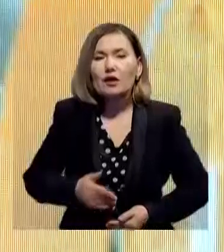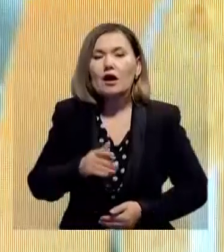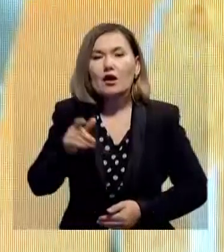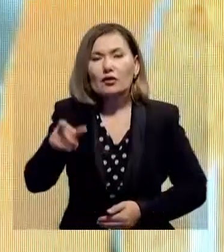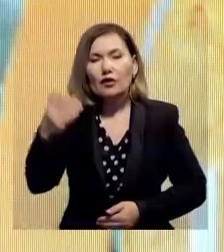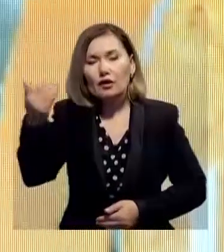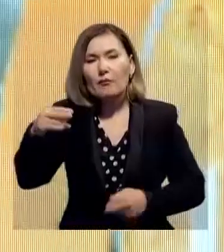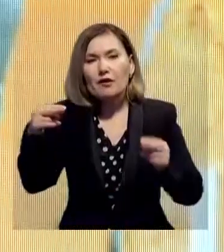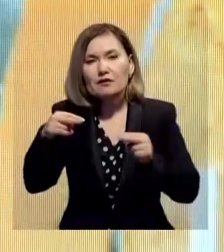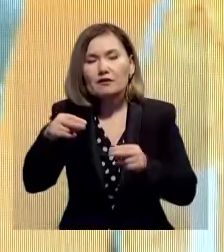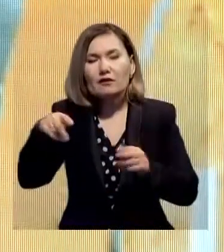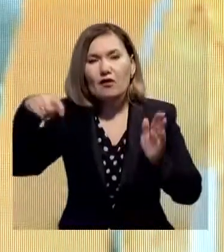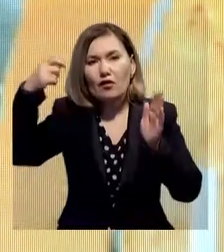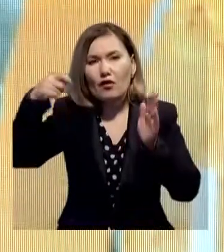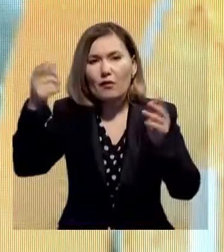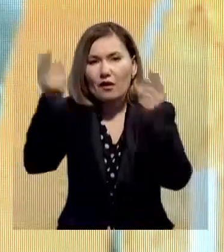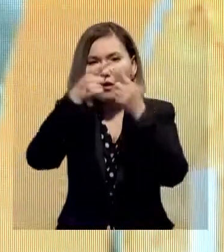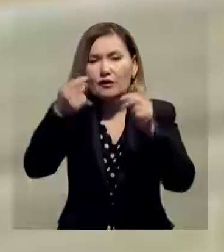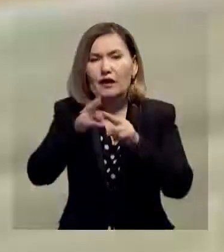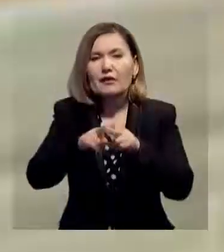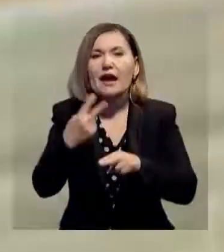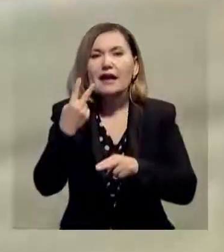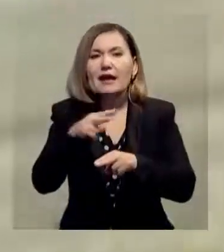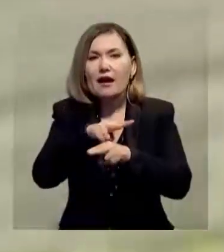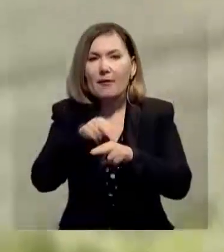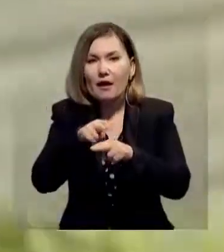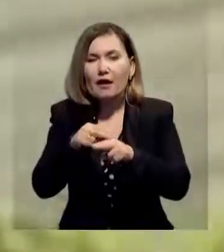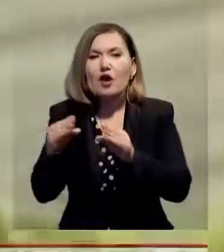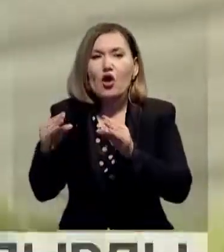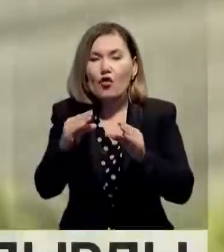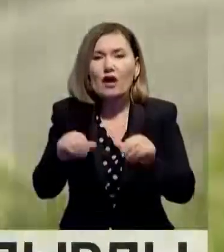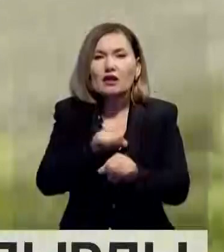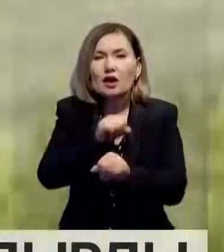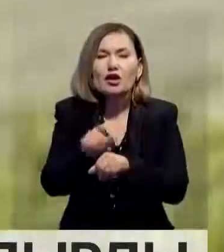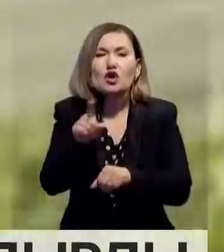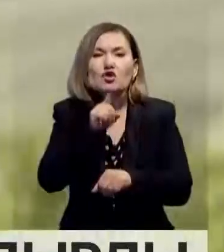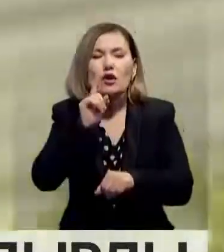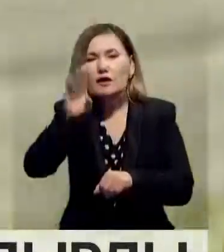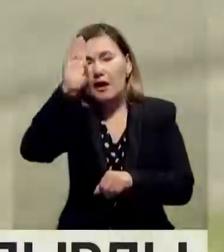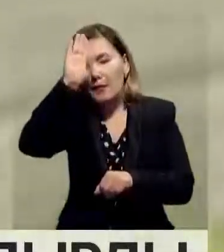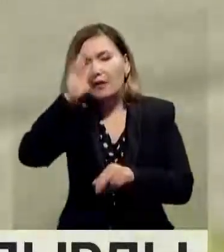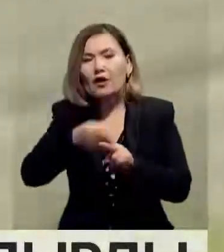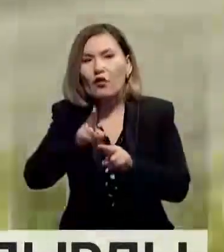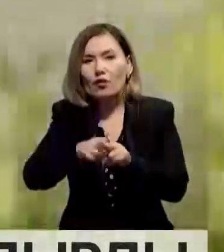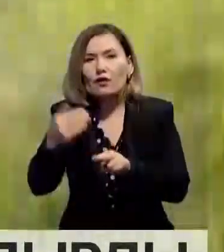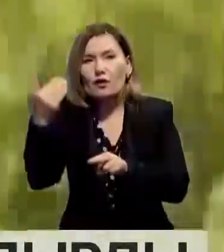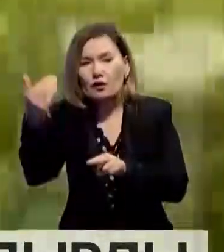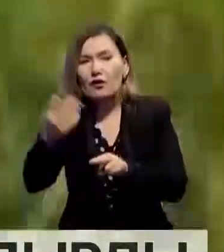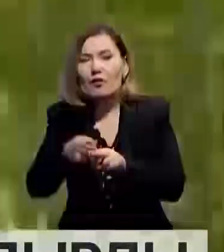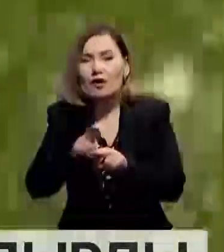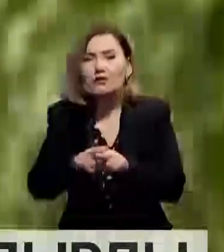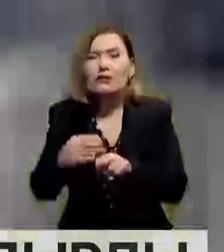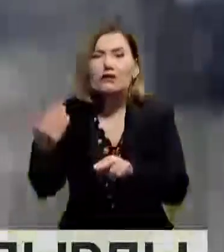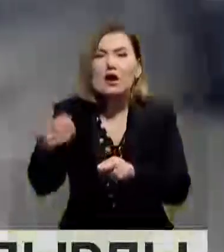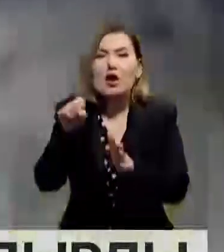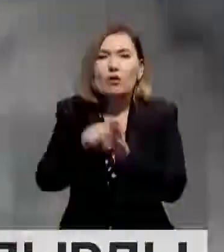жазбаны Рейтер агенттігі таратты. Одан екі полицейдің көлікті тоқтатқанын және жеткіншектің әрі қарай жүріп кеткен көруге болады.